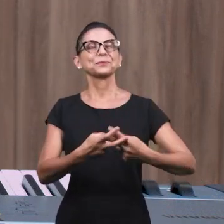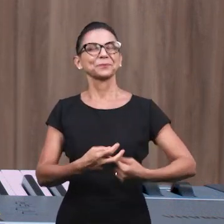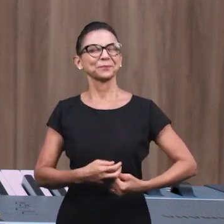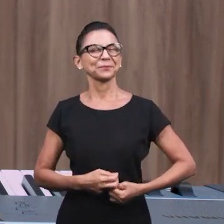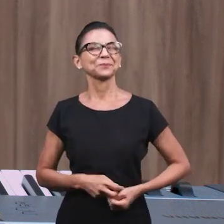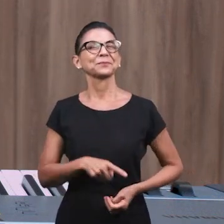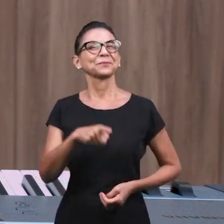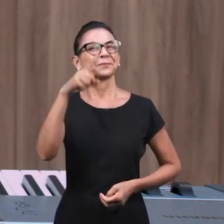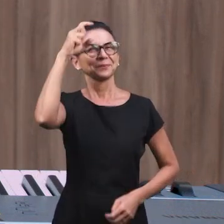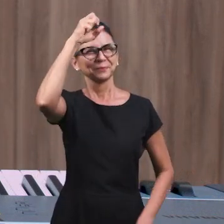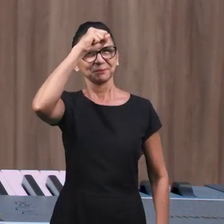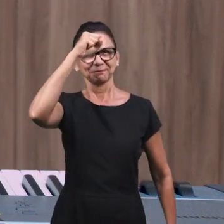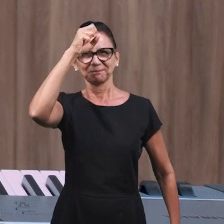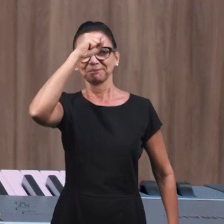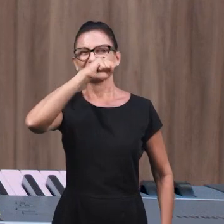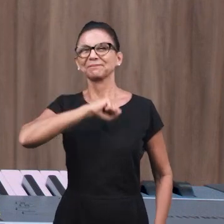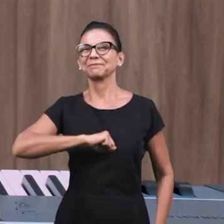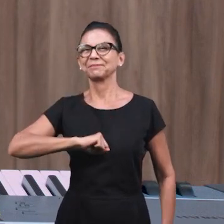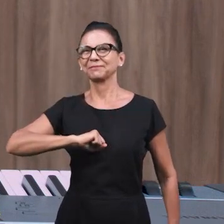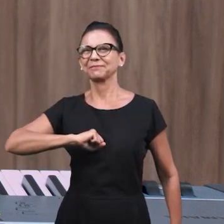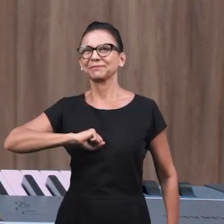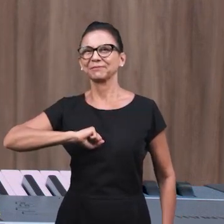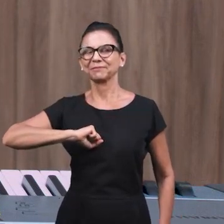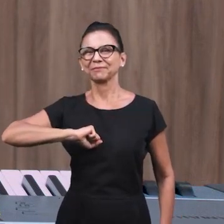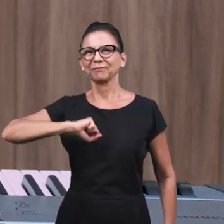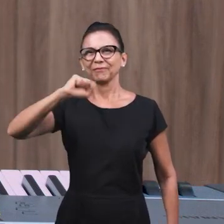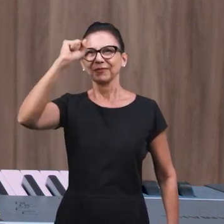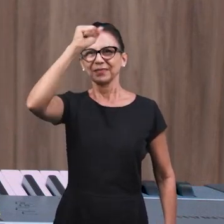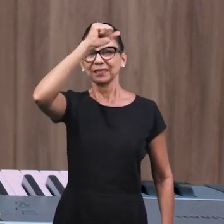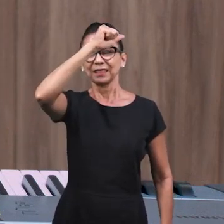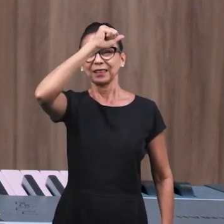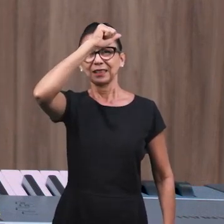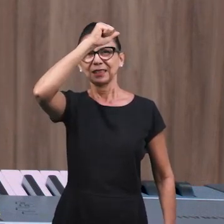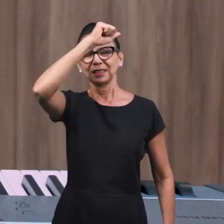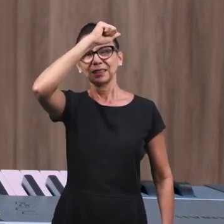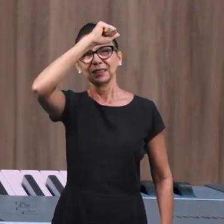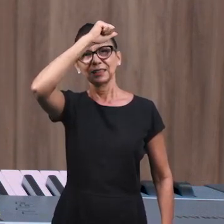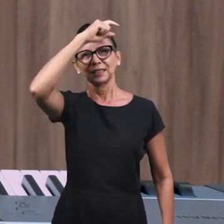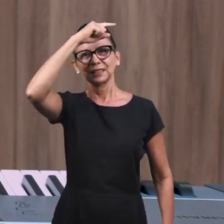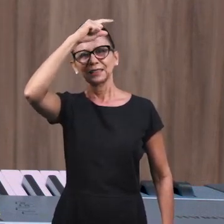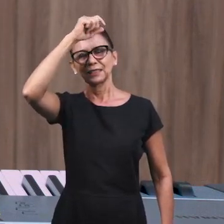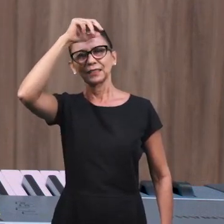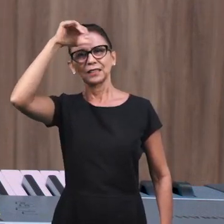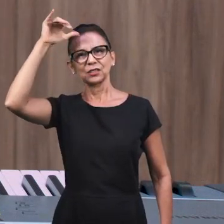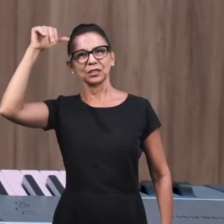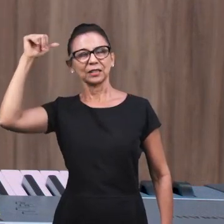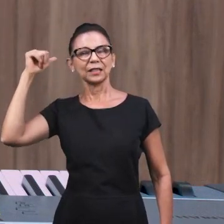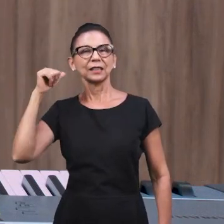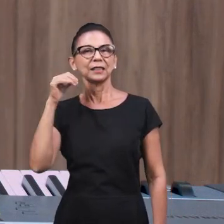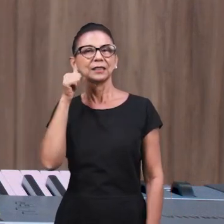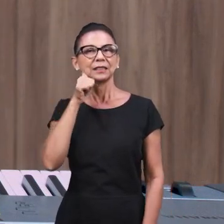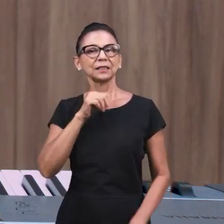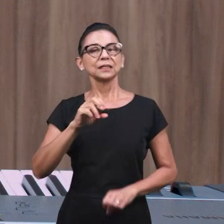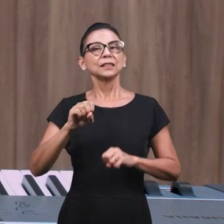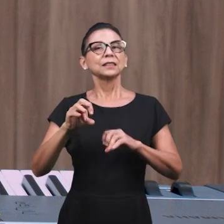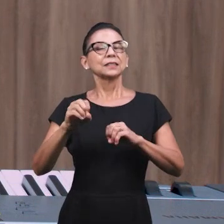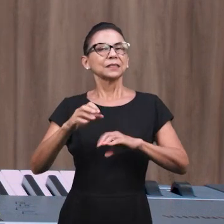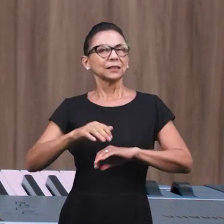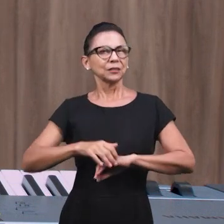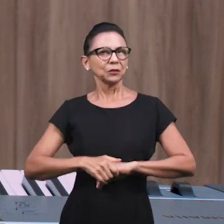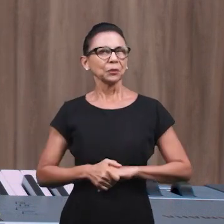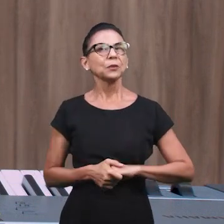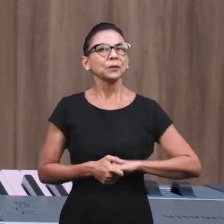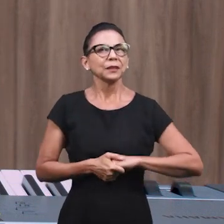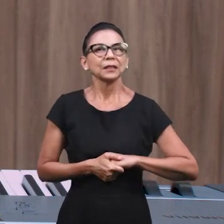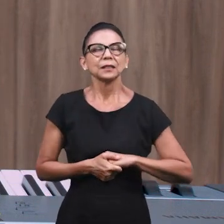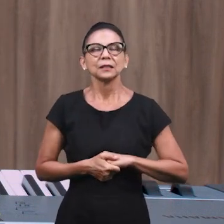je sais que vous avez déjà appris avec la sœur Janaïne que le jazz il augmente la tonalité